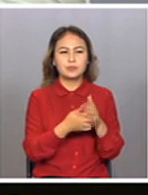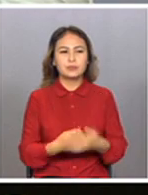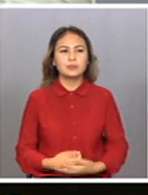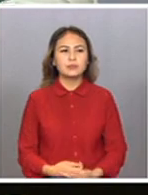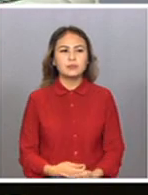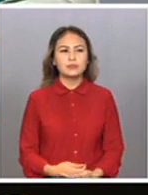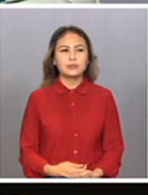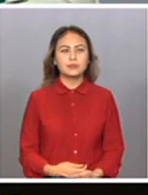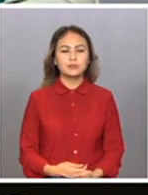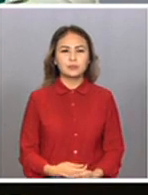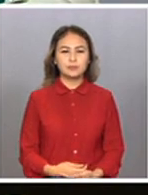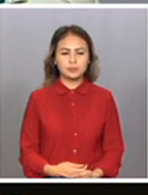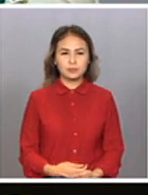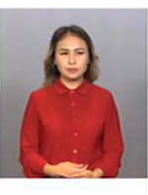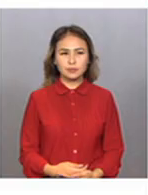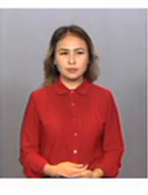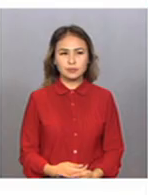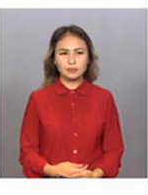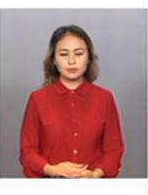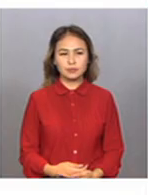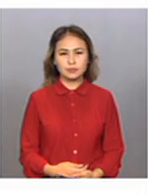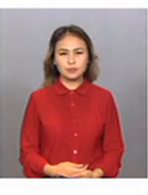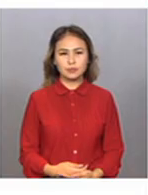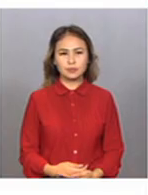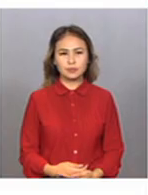Посмотрите внимательно на экран.